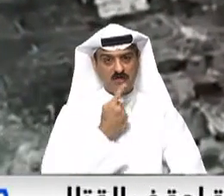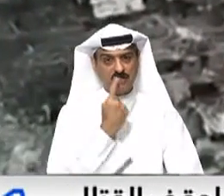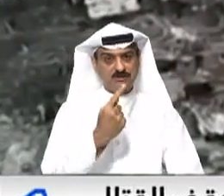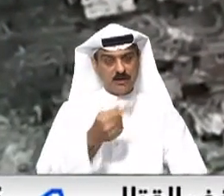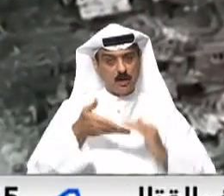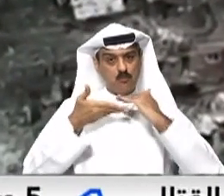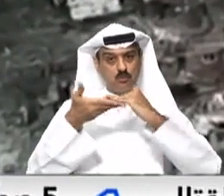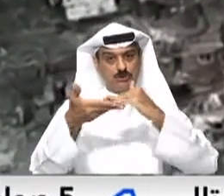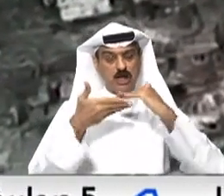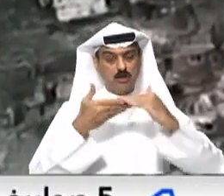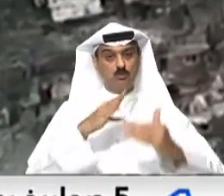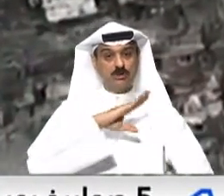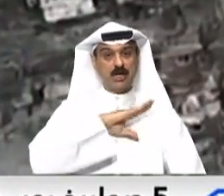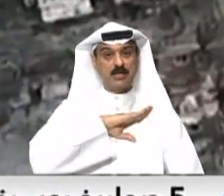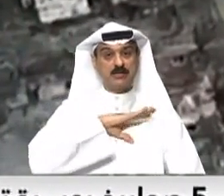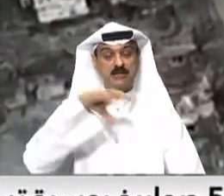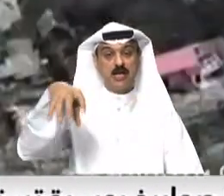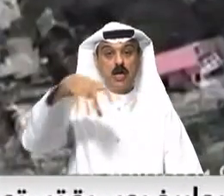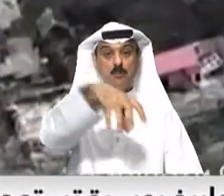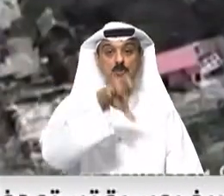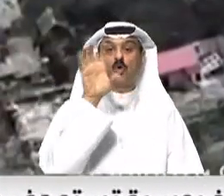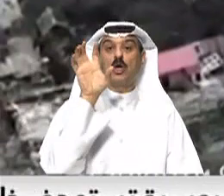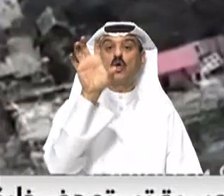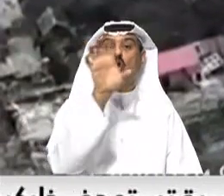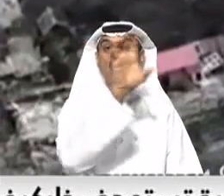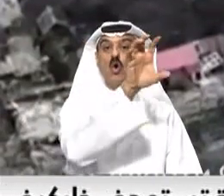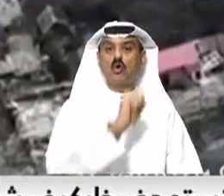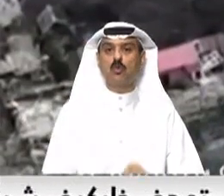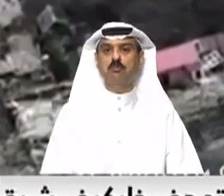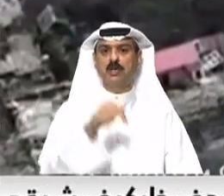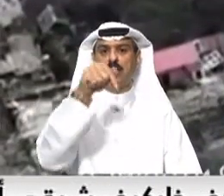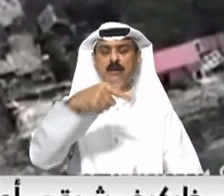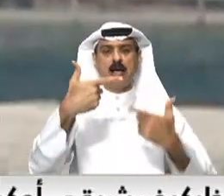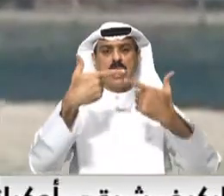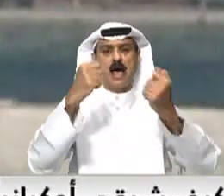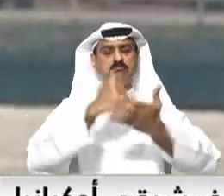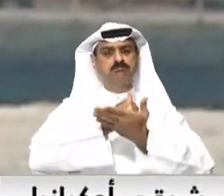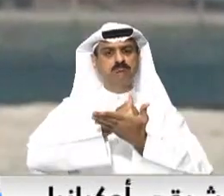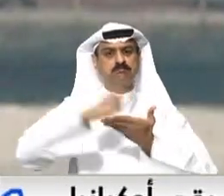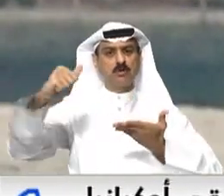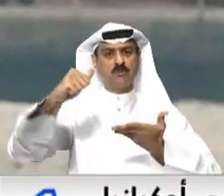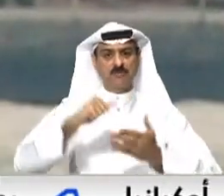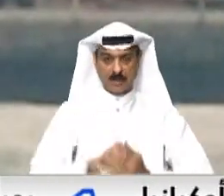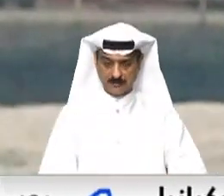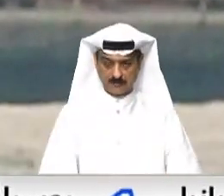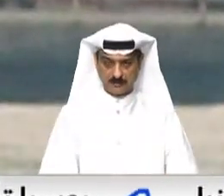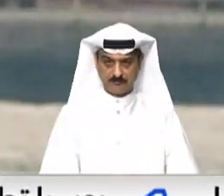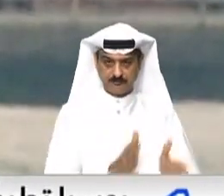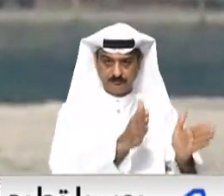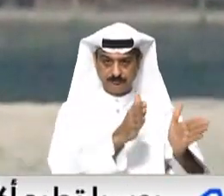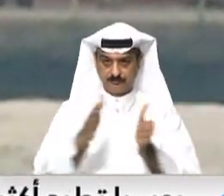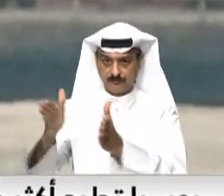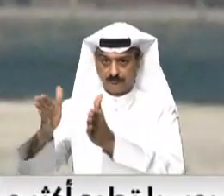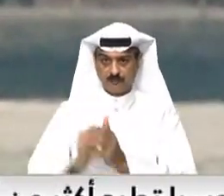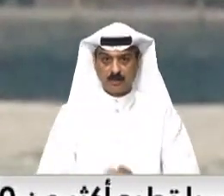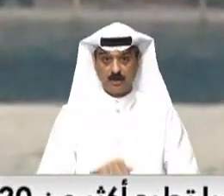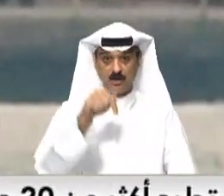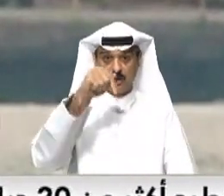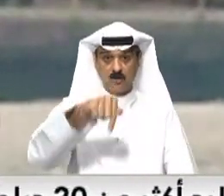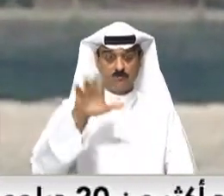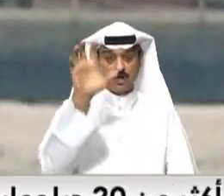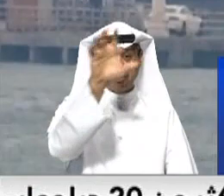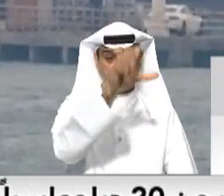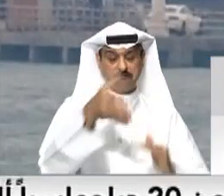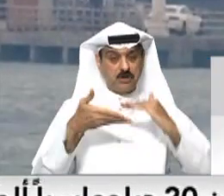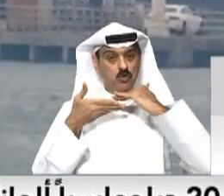المساعدات العسكريه من الدول الاوروبيه لانهاء الحرب الروسيه وقدم داعم اوكرانيا اسلحه وعتادا